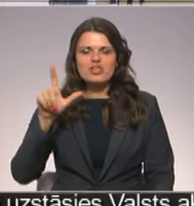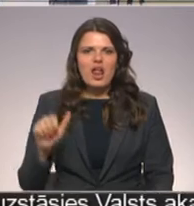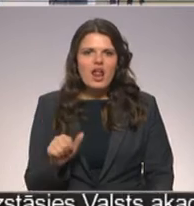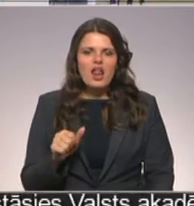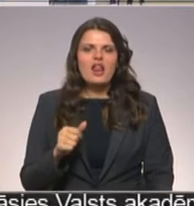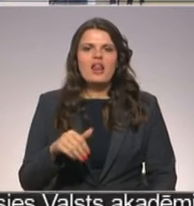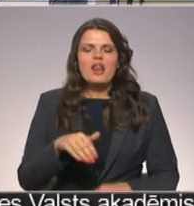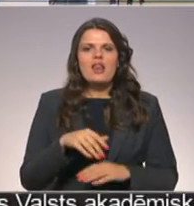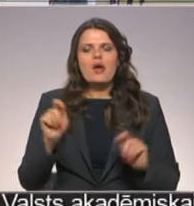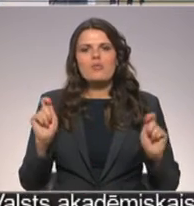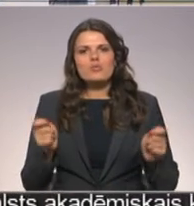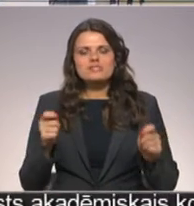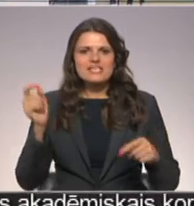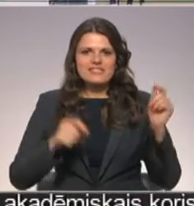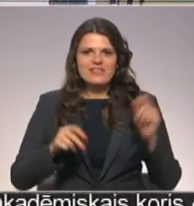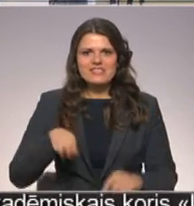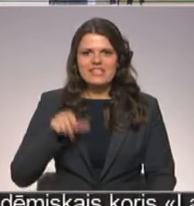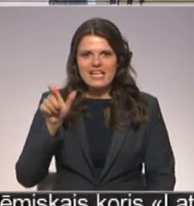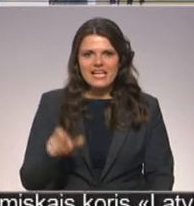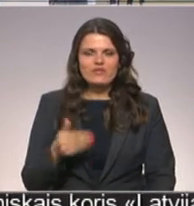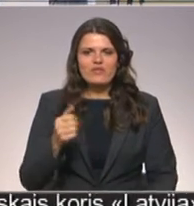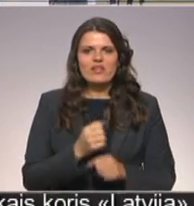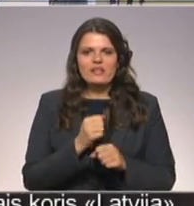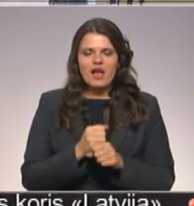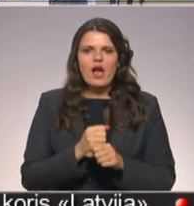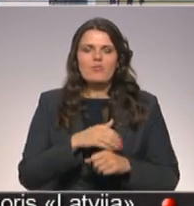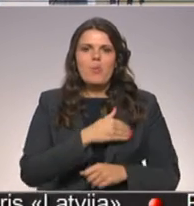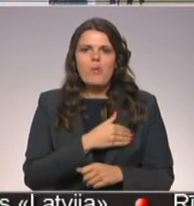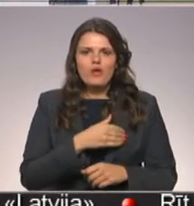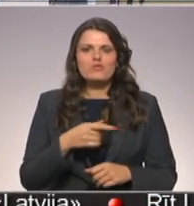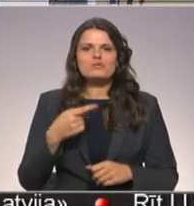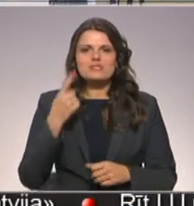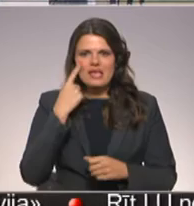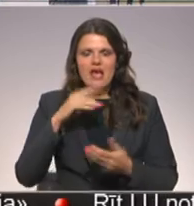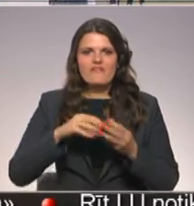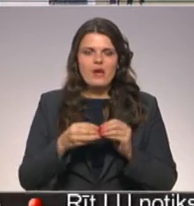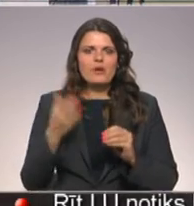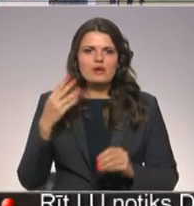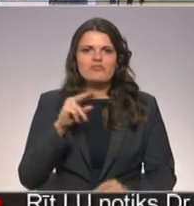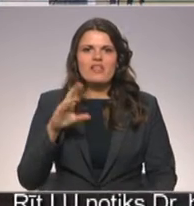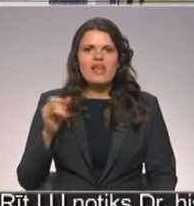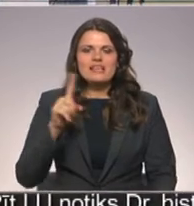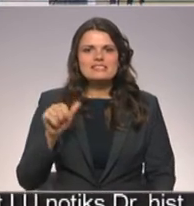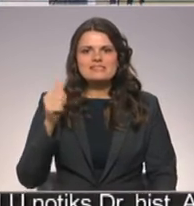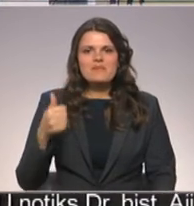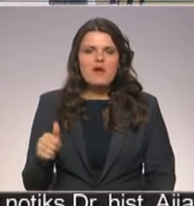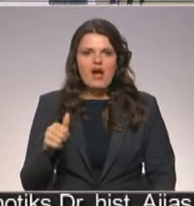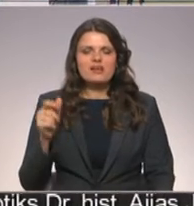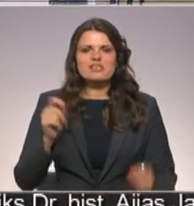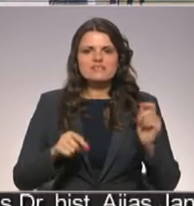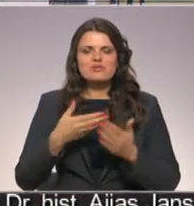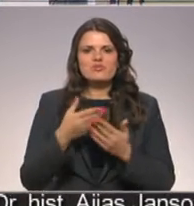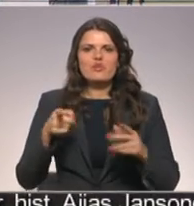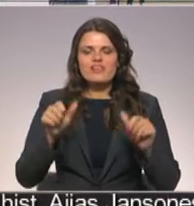Čela ielējas mūzikas un mākslas festivāla direktors viņu darbu Armpit jeb Paduse ievēroja pērn Venēcijas mākslas biennālē, kur Neiburga un Eglītis